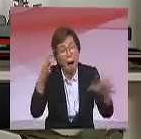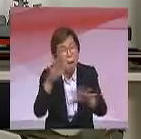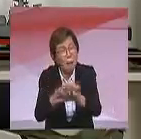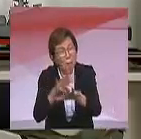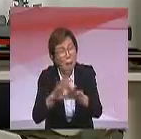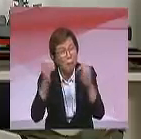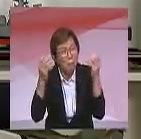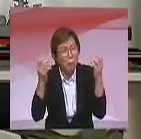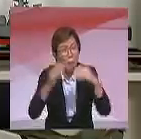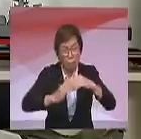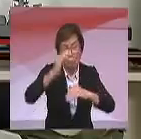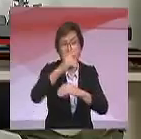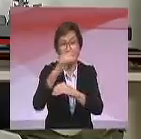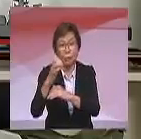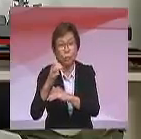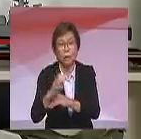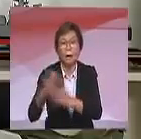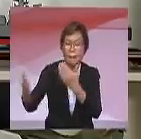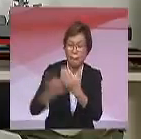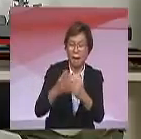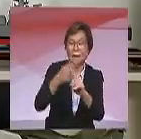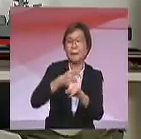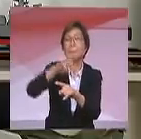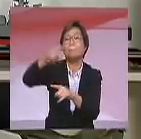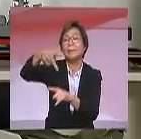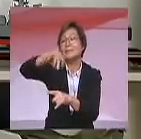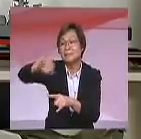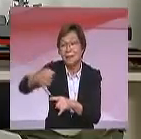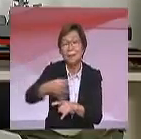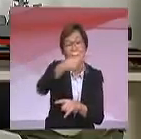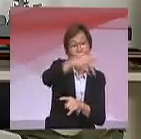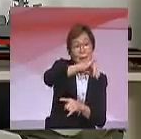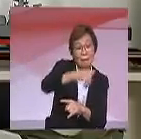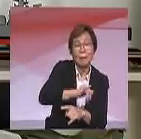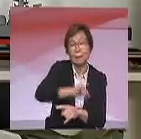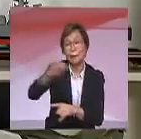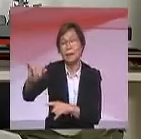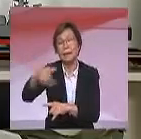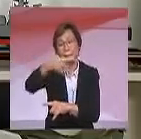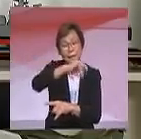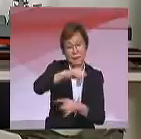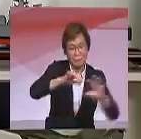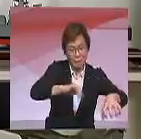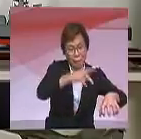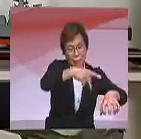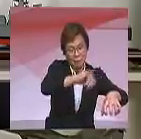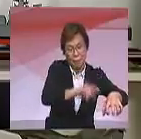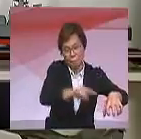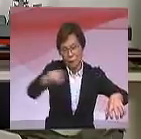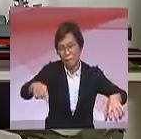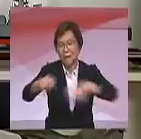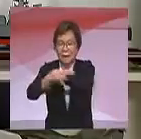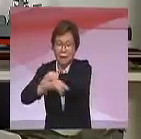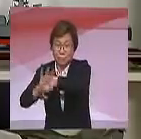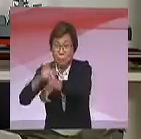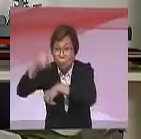kes. Orang balik daripada Petaling ke Negeri Sembilan kena